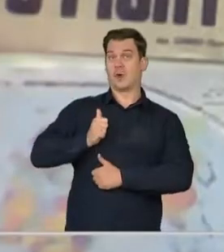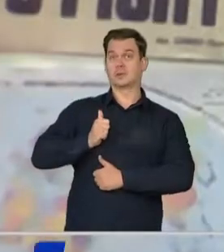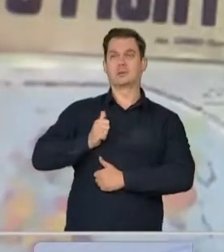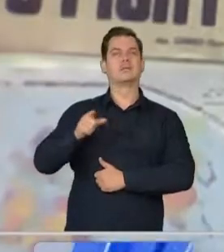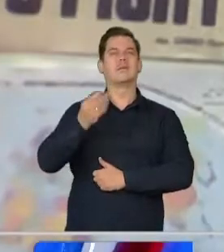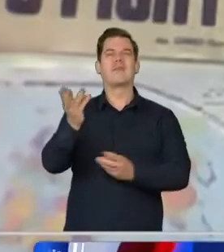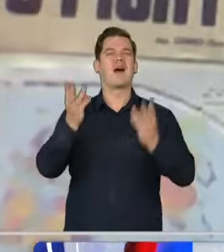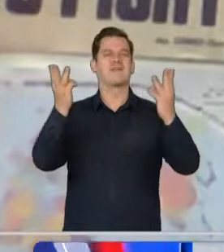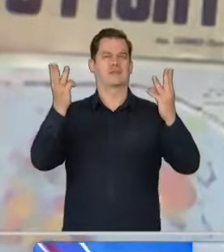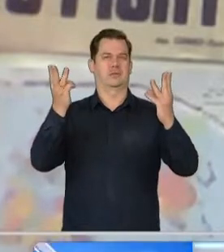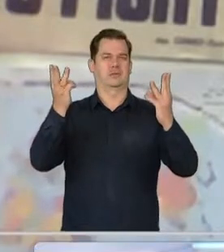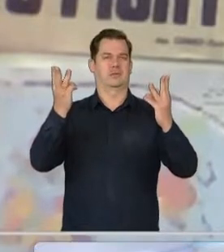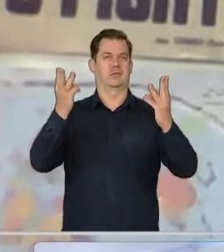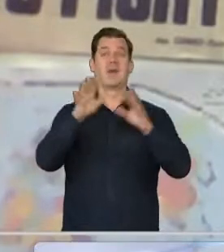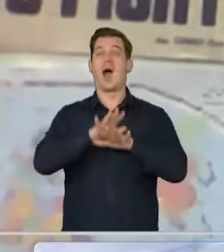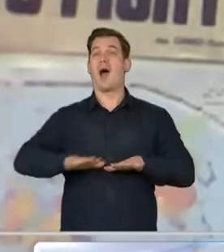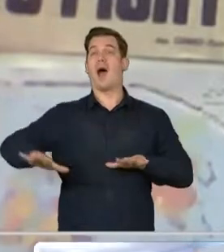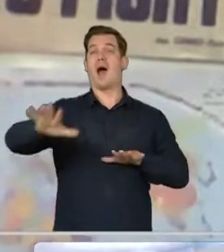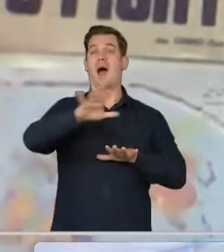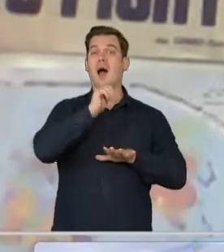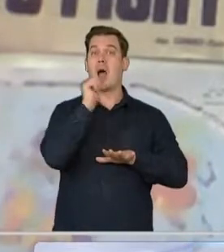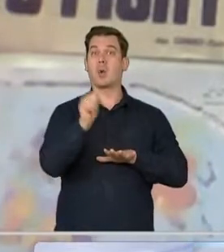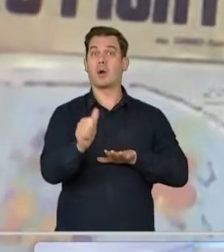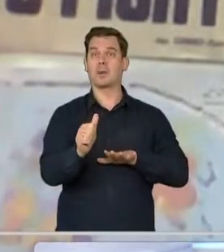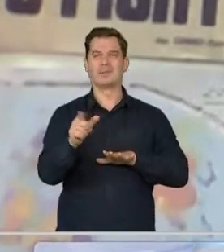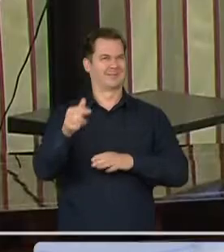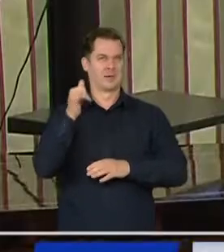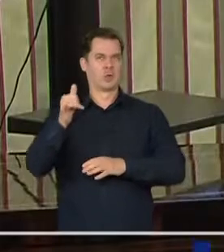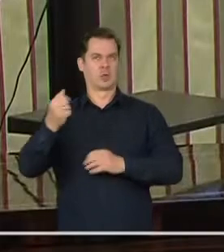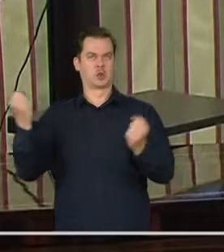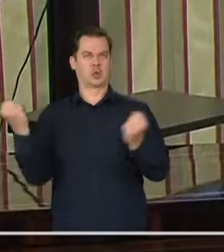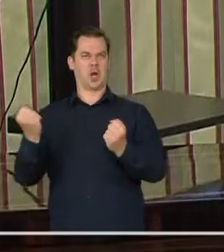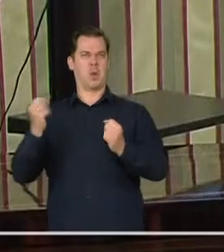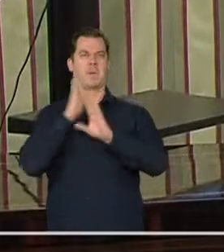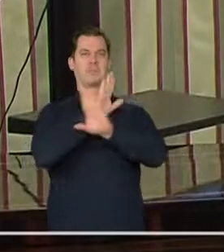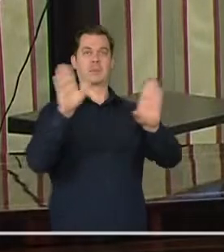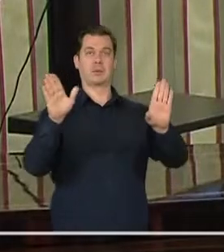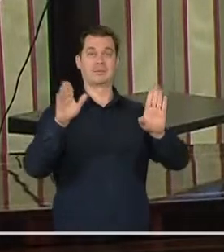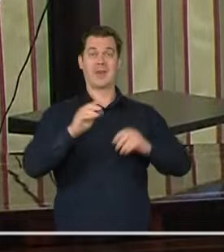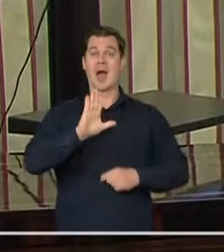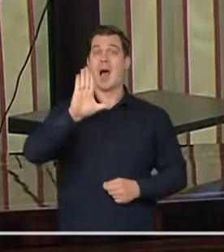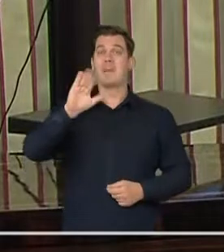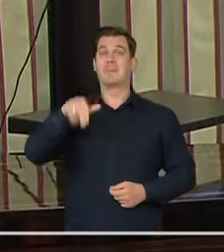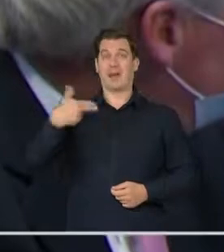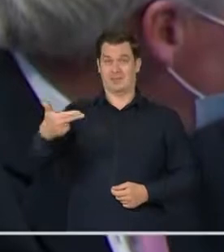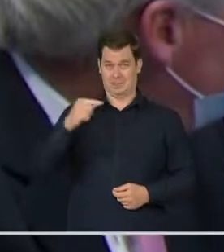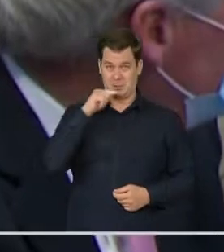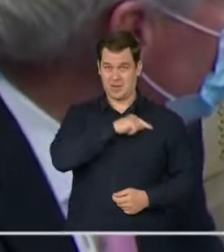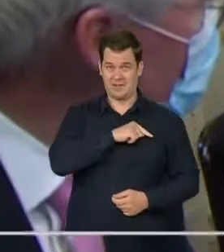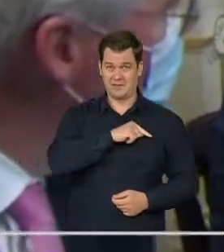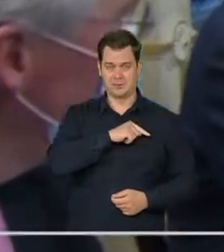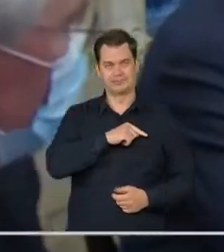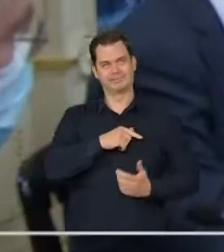nas najważniejsze, żeby w naszym regionie Europy nie akceptować siłowych rozwiązań. Pytanie, czy stać na to Bidena, który stawiał sobie za